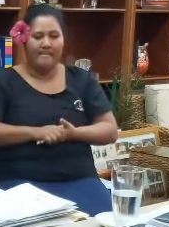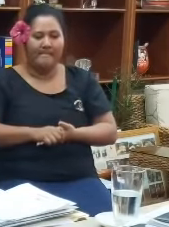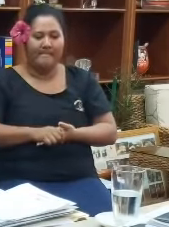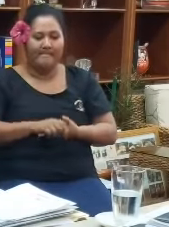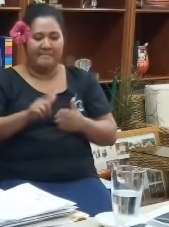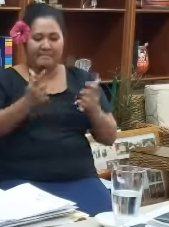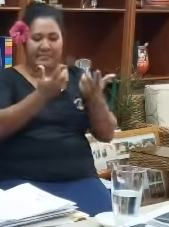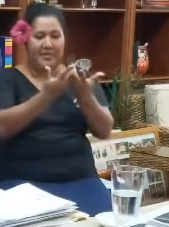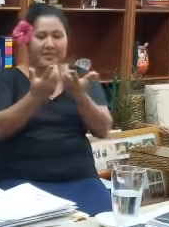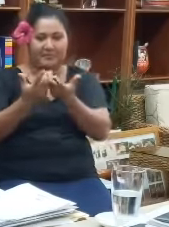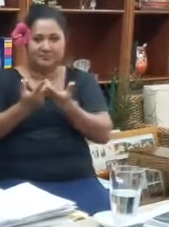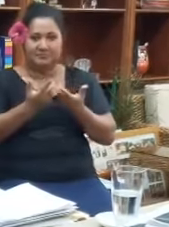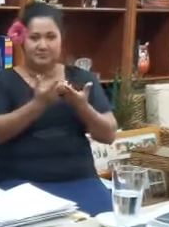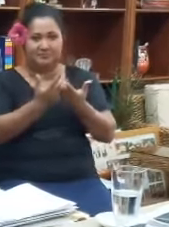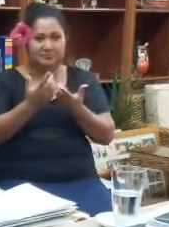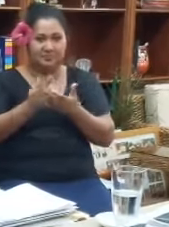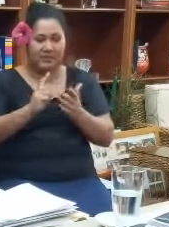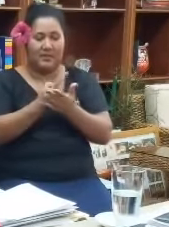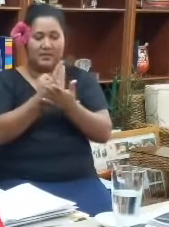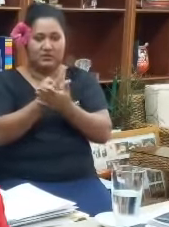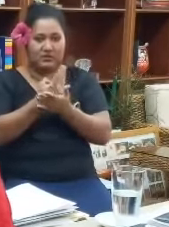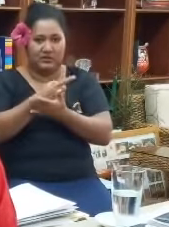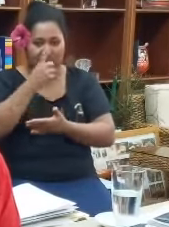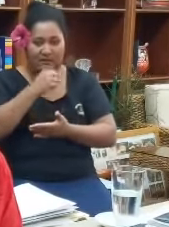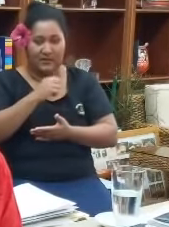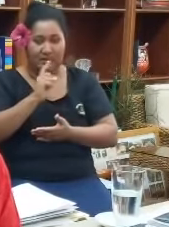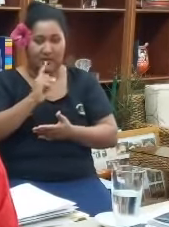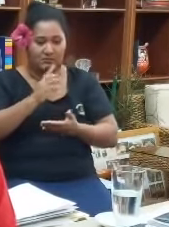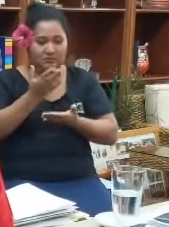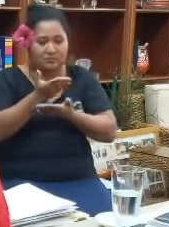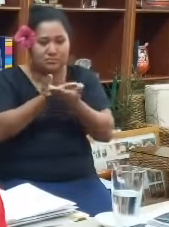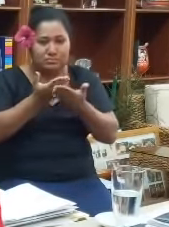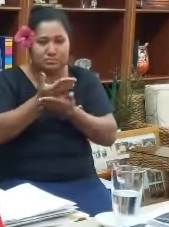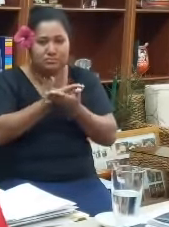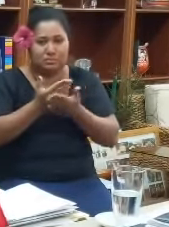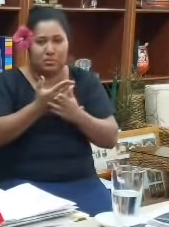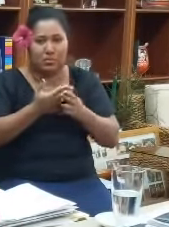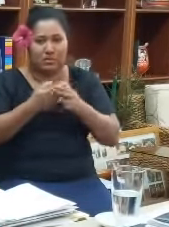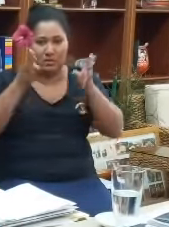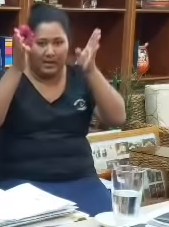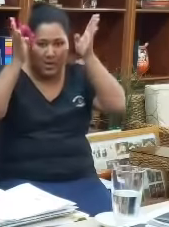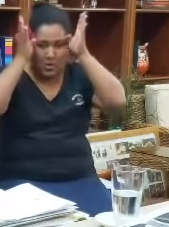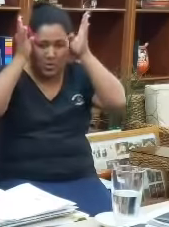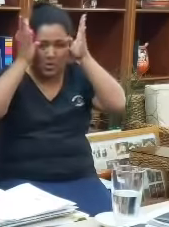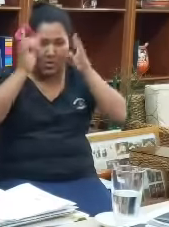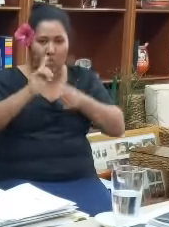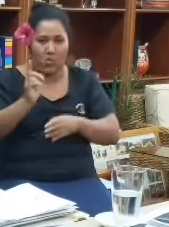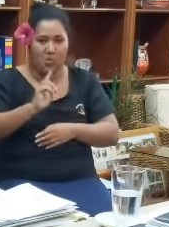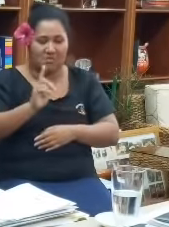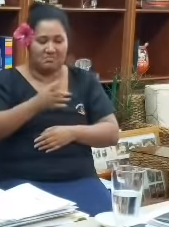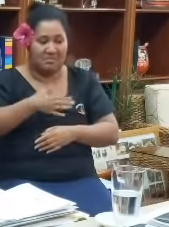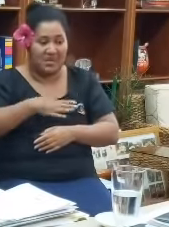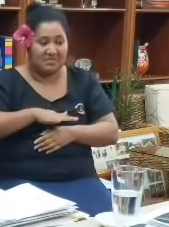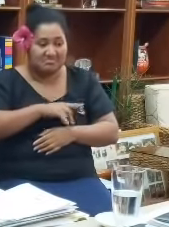et le la ma o avano in vento tal tal no le al malo pour la tonu lo fin